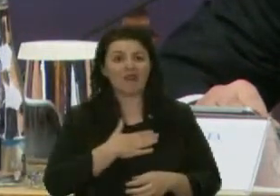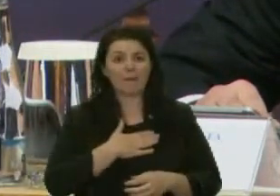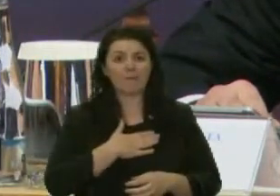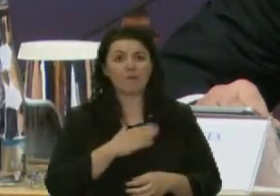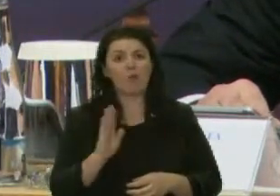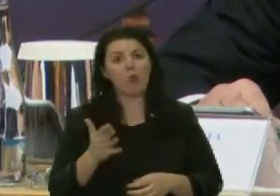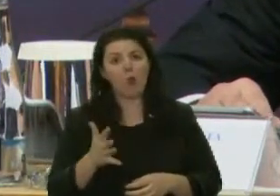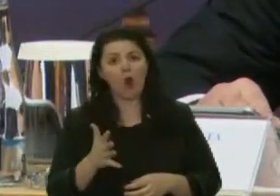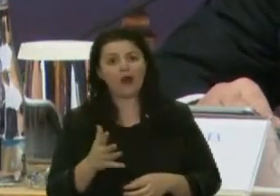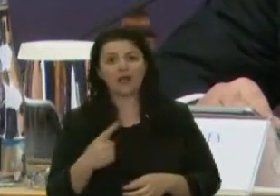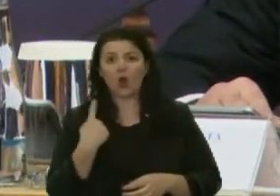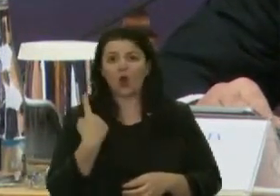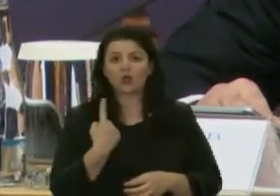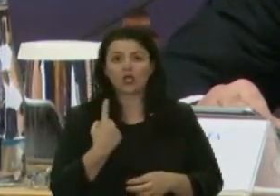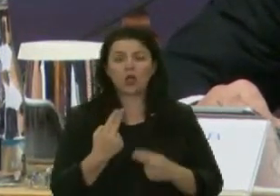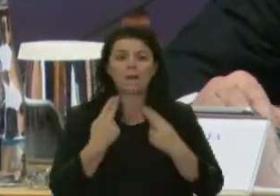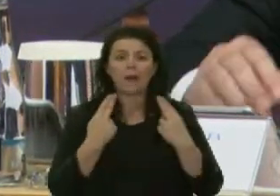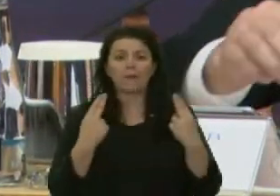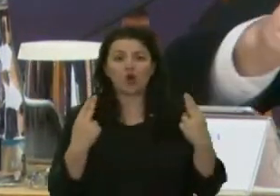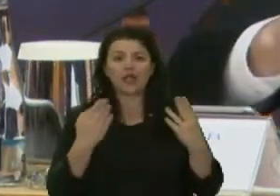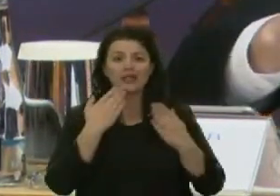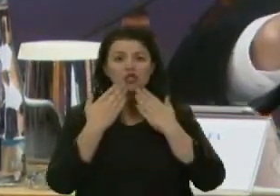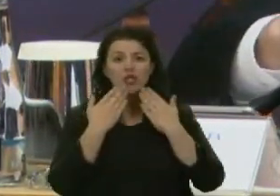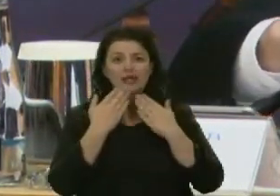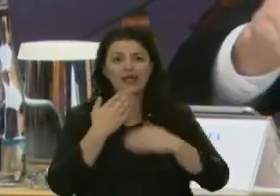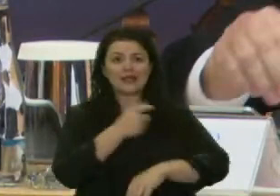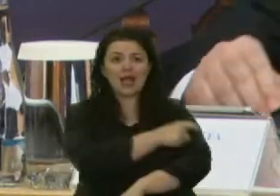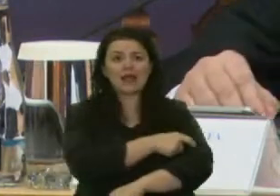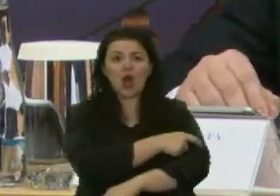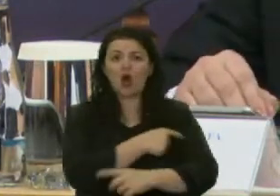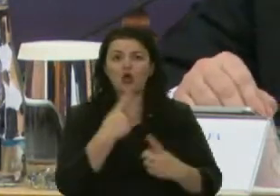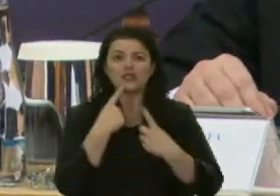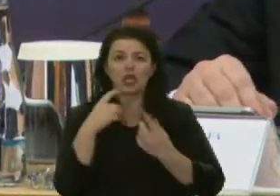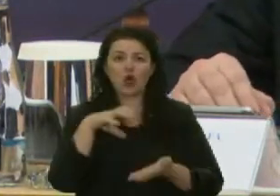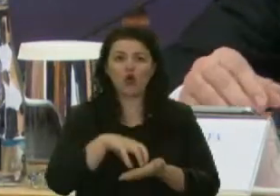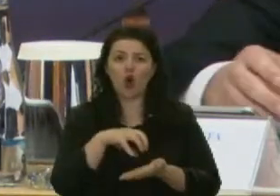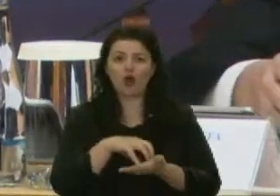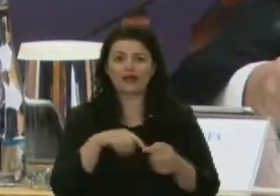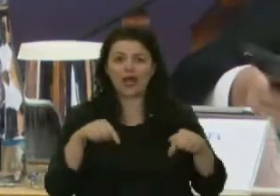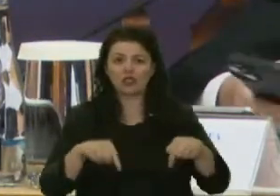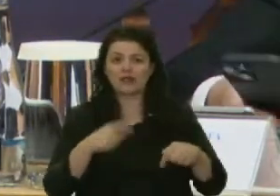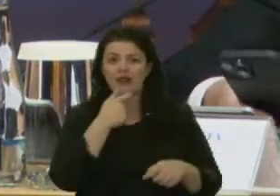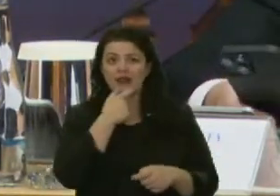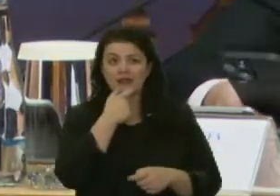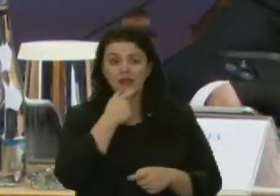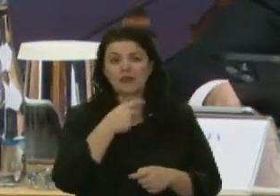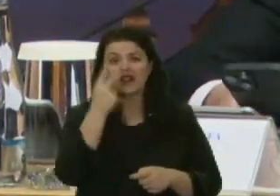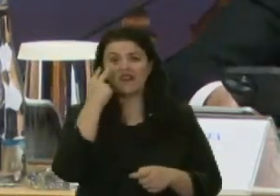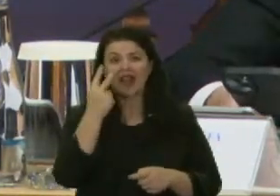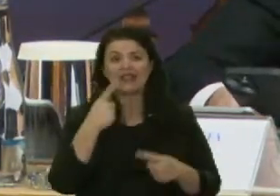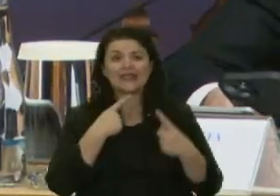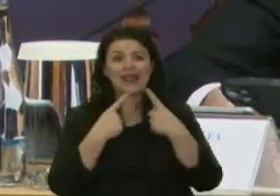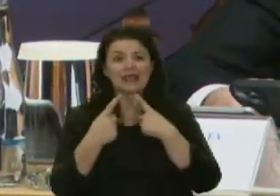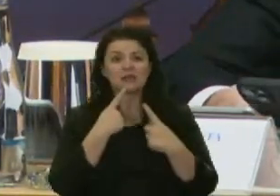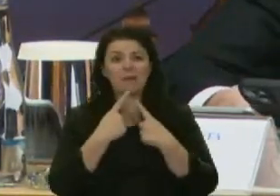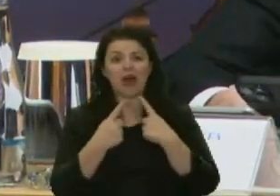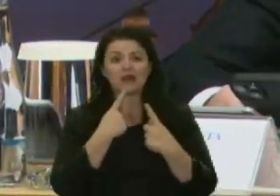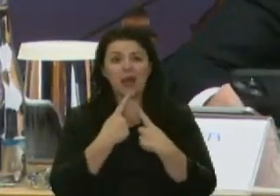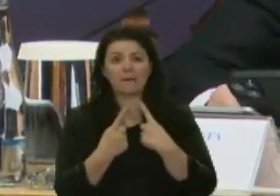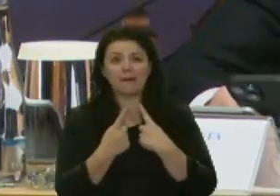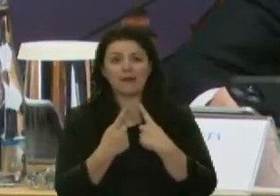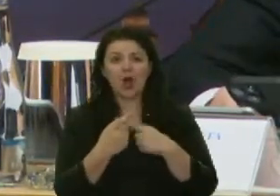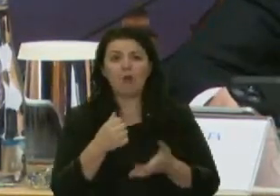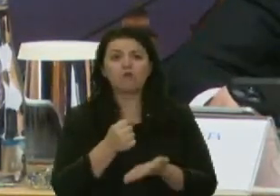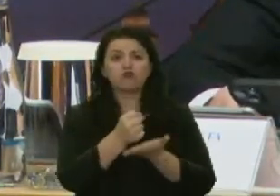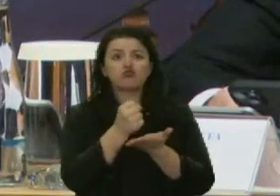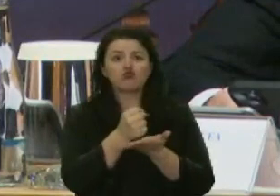poate una dintre cele mai importante ședințe de consiliul local din acest an având în vedere că dezbatem